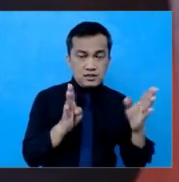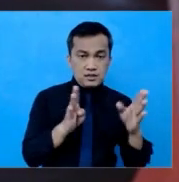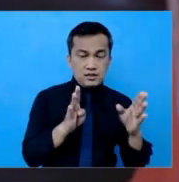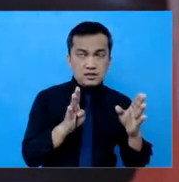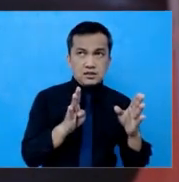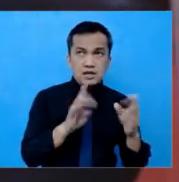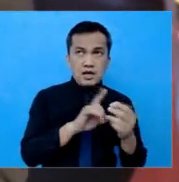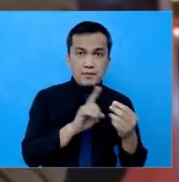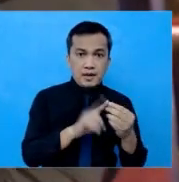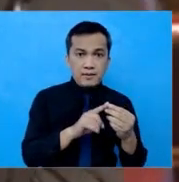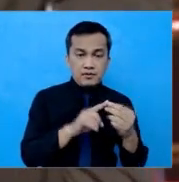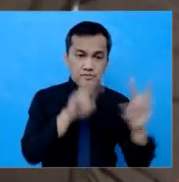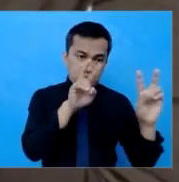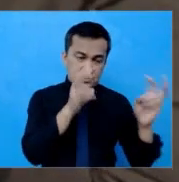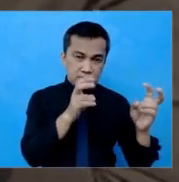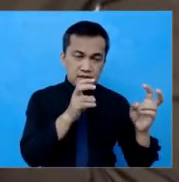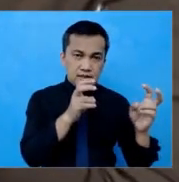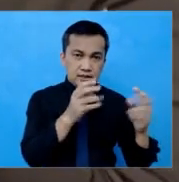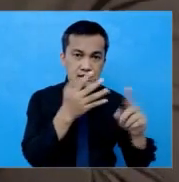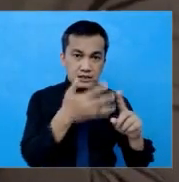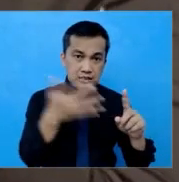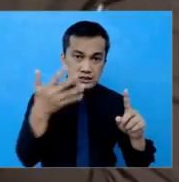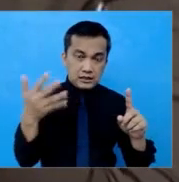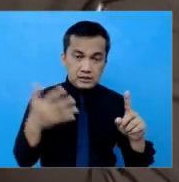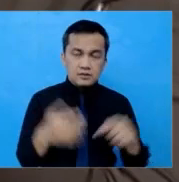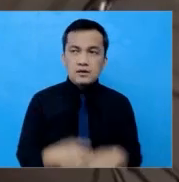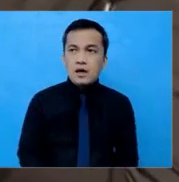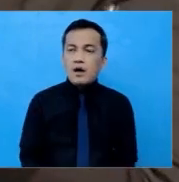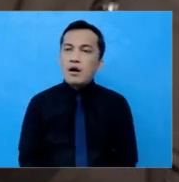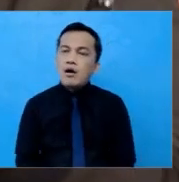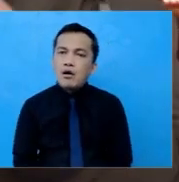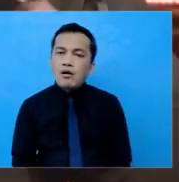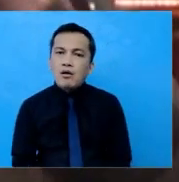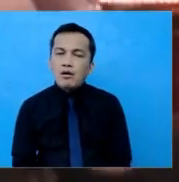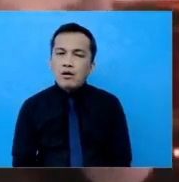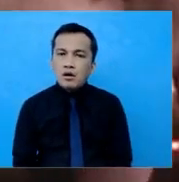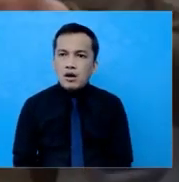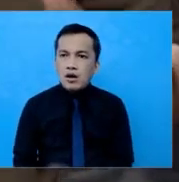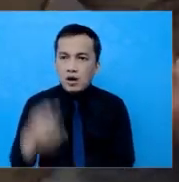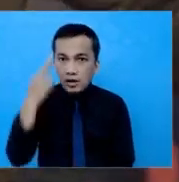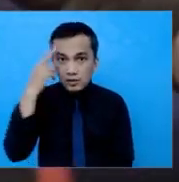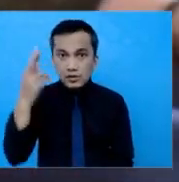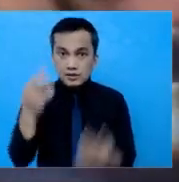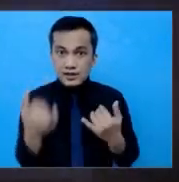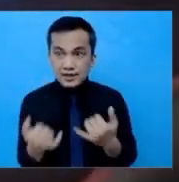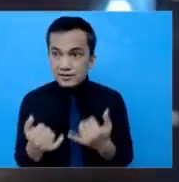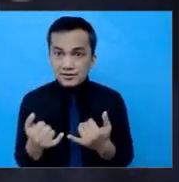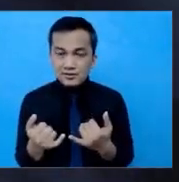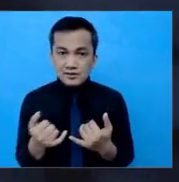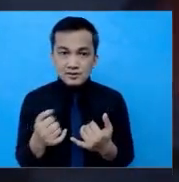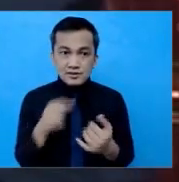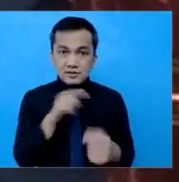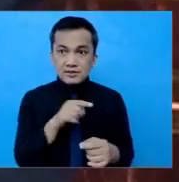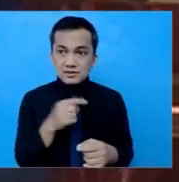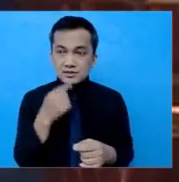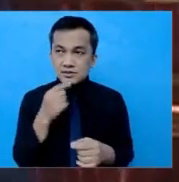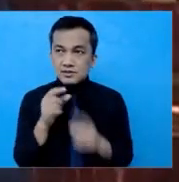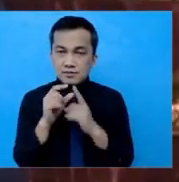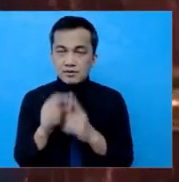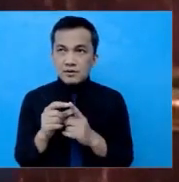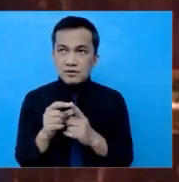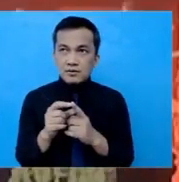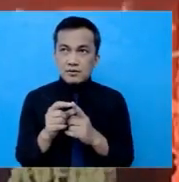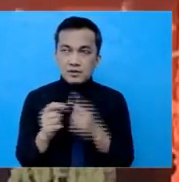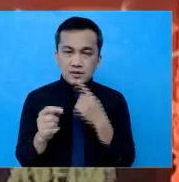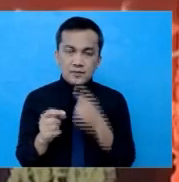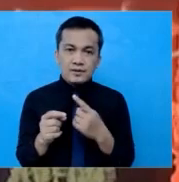gay community. Hindi ko na-realize na sa panahon ngayon, yung sinalita kong sinabi ko na ginawa ko nung araw yun para sa